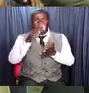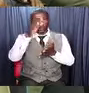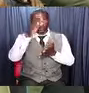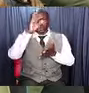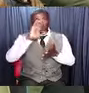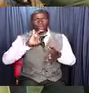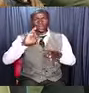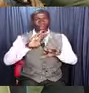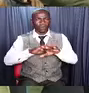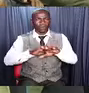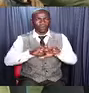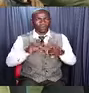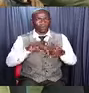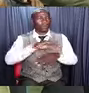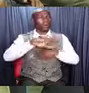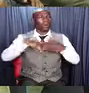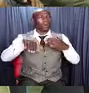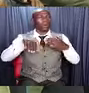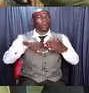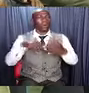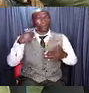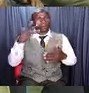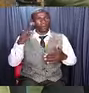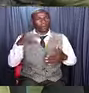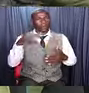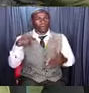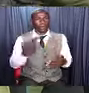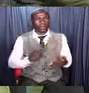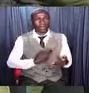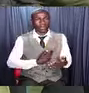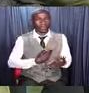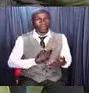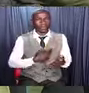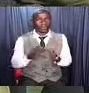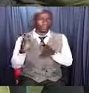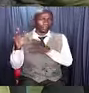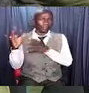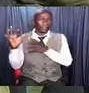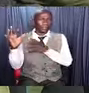kwako na kwangu na kwa kila mmoja. That God's aim is good for us all.